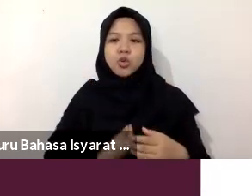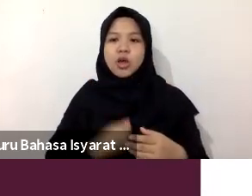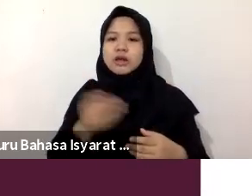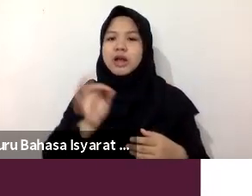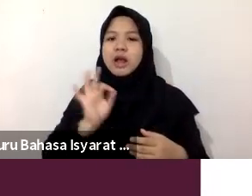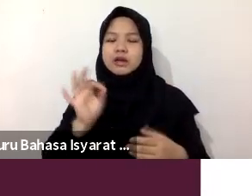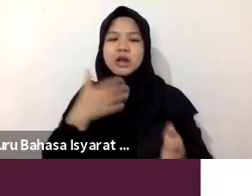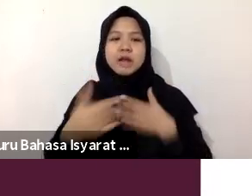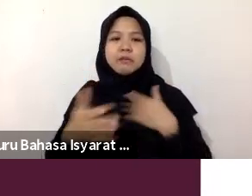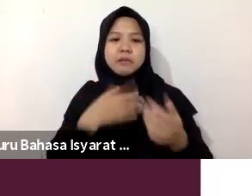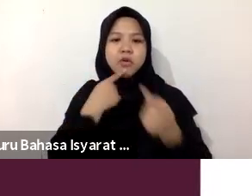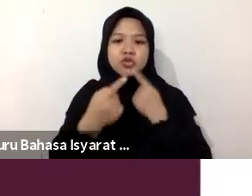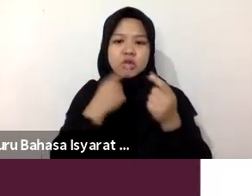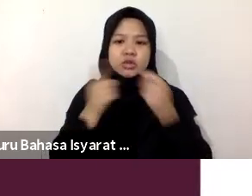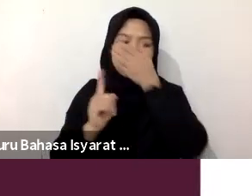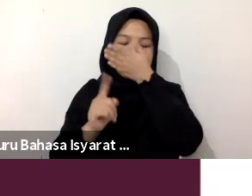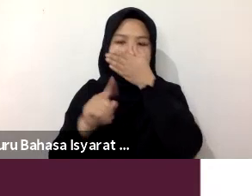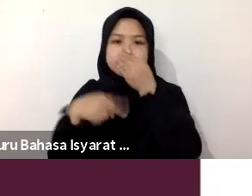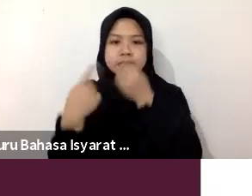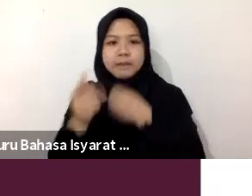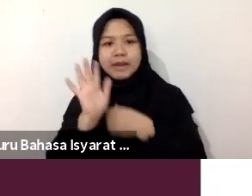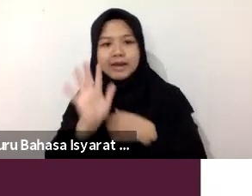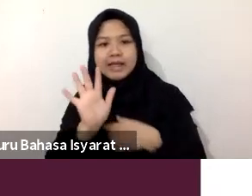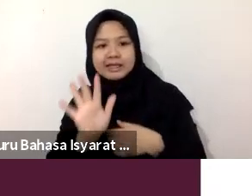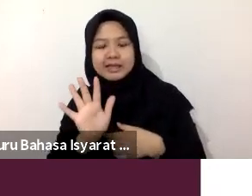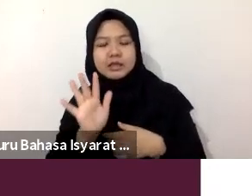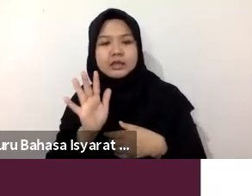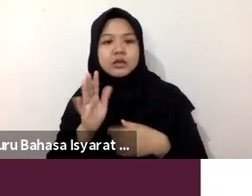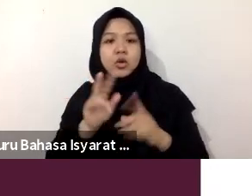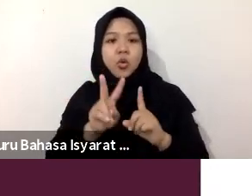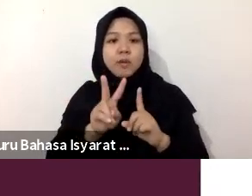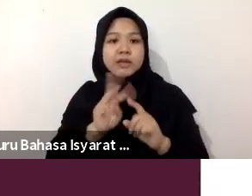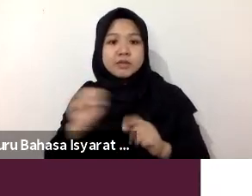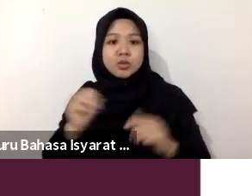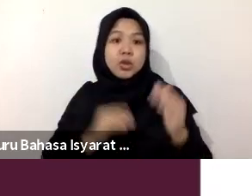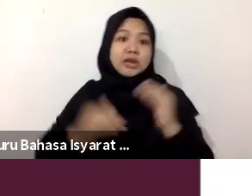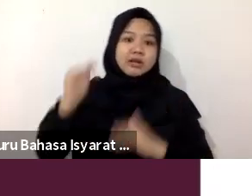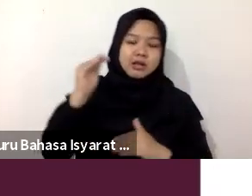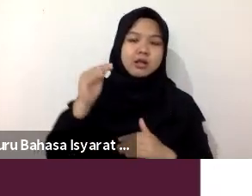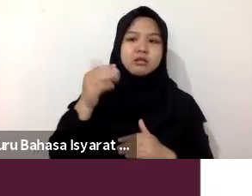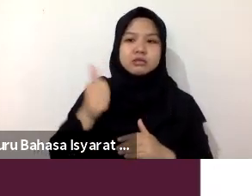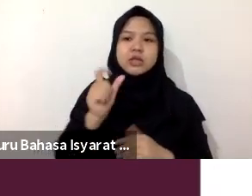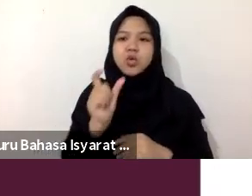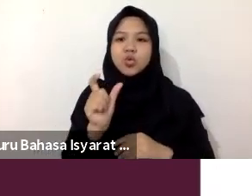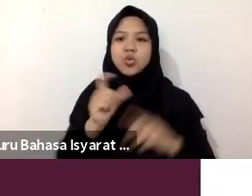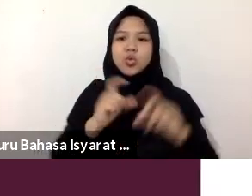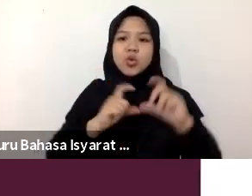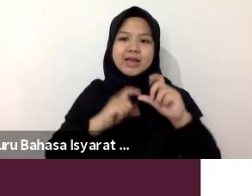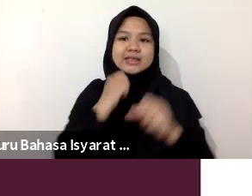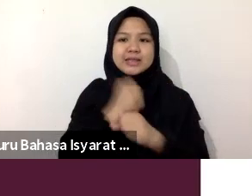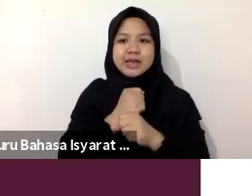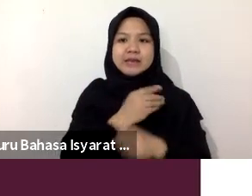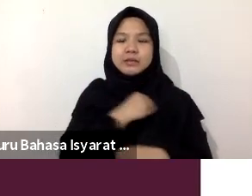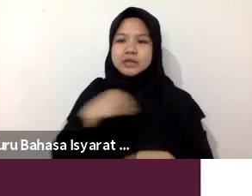hanya konsultasi dulu gitu sampai nanti lebih dari 12 minggu baru dilakukan USG pemeriksaan.